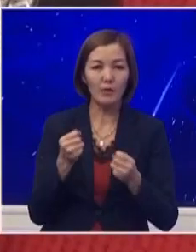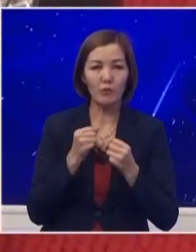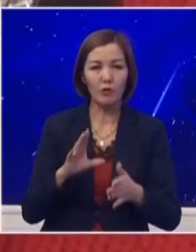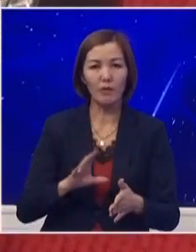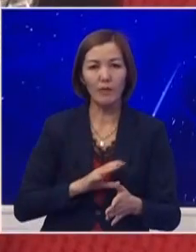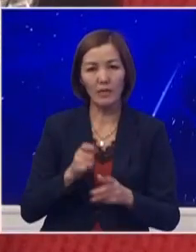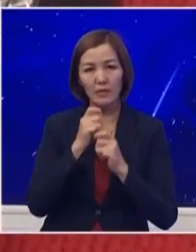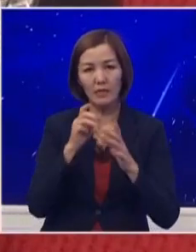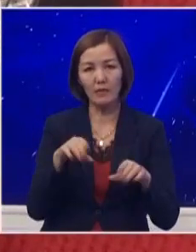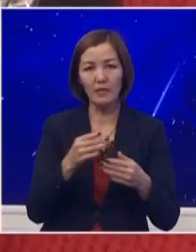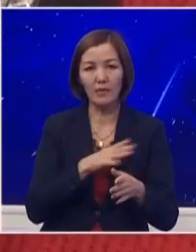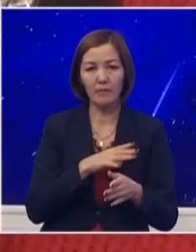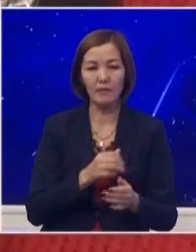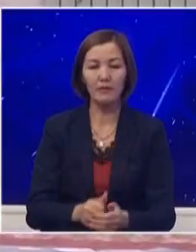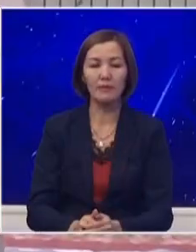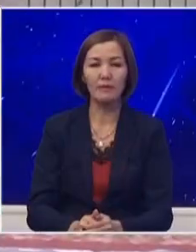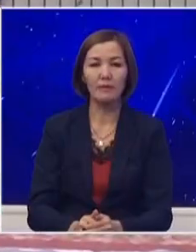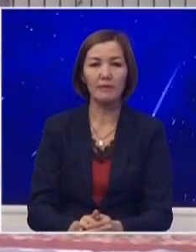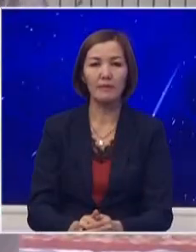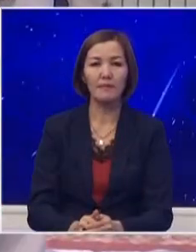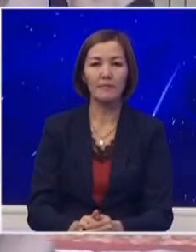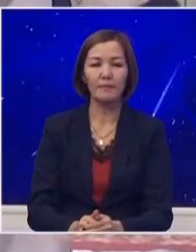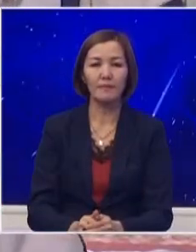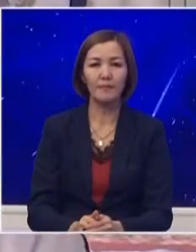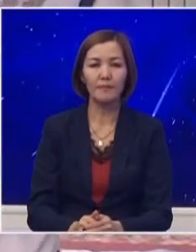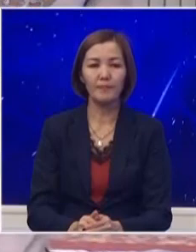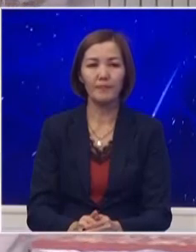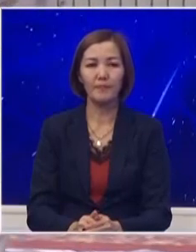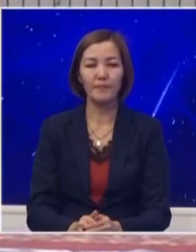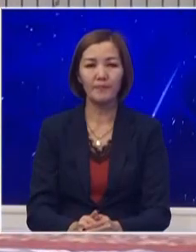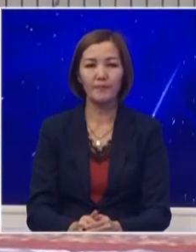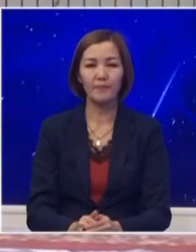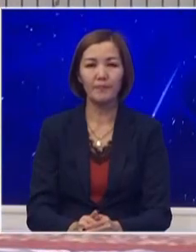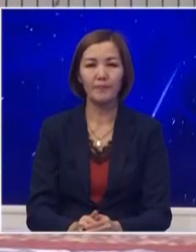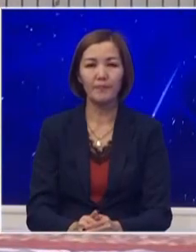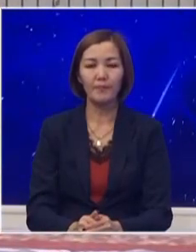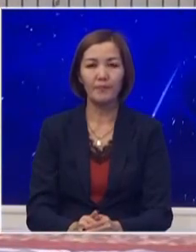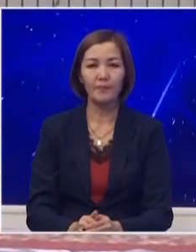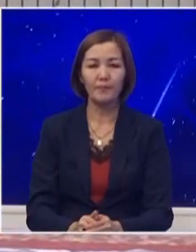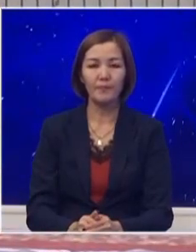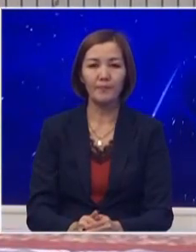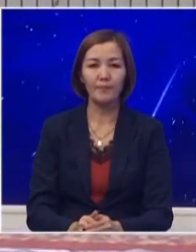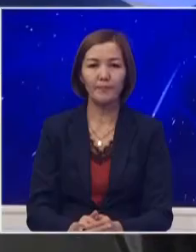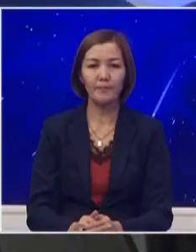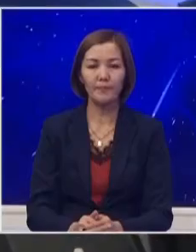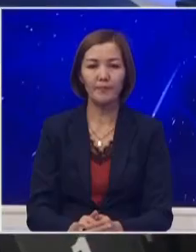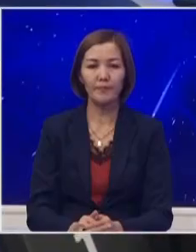медаль мен сыйлықтар табысталды. Ақбота Оралғызы, Аделя Жаркенова, Ханкелді Ахметханов, Жетісу телеарнасы, Алматы облысынан.